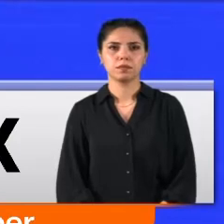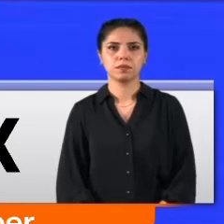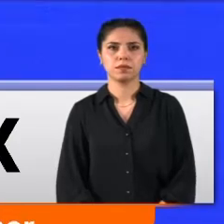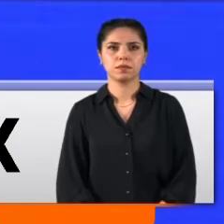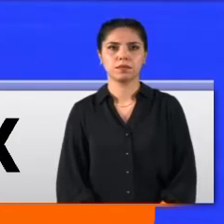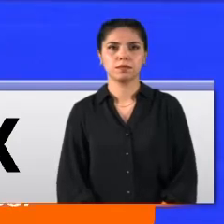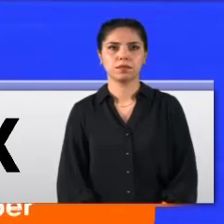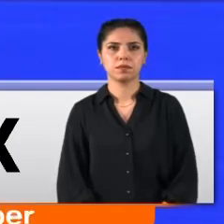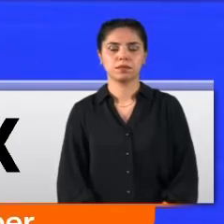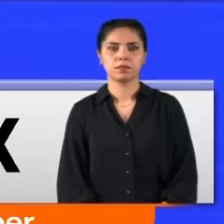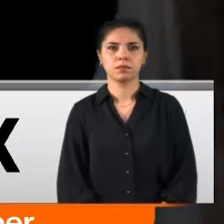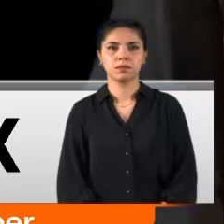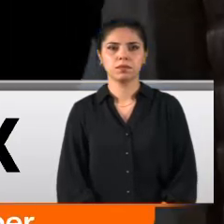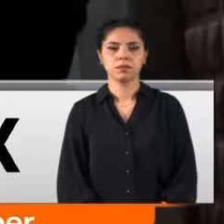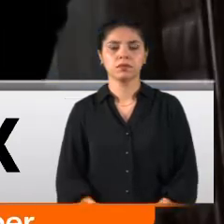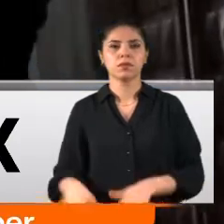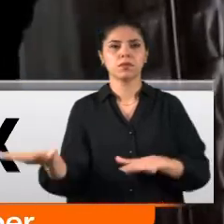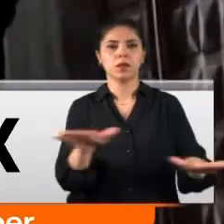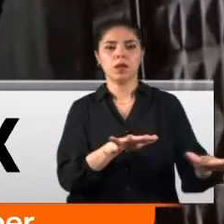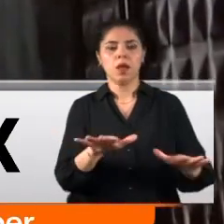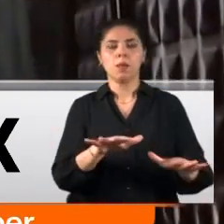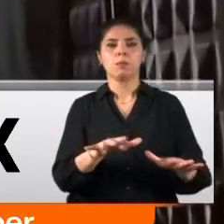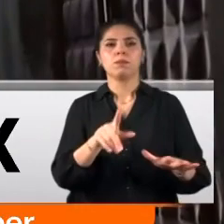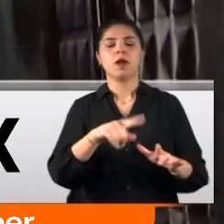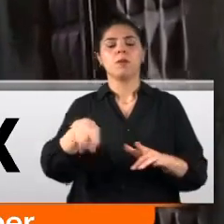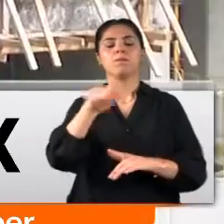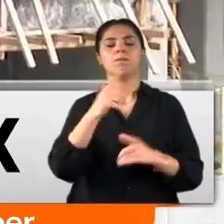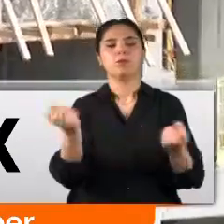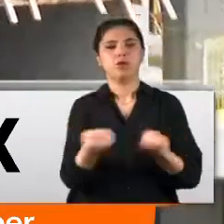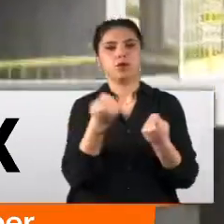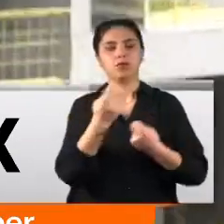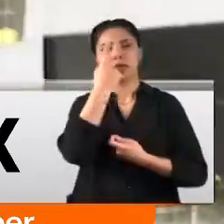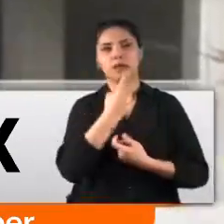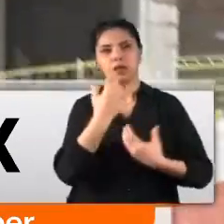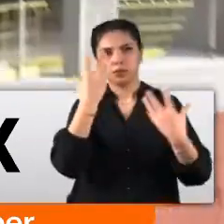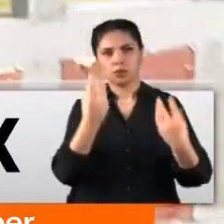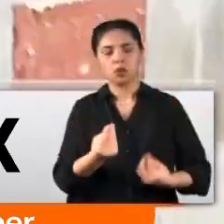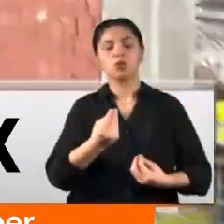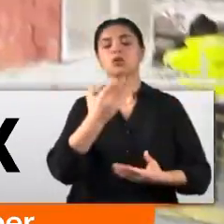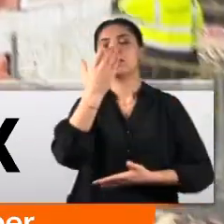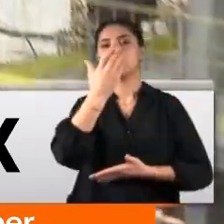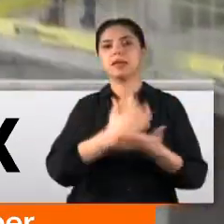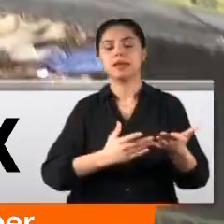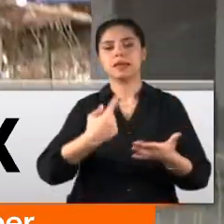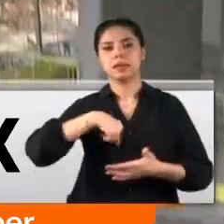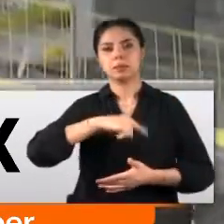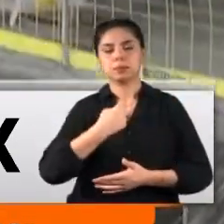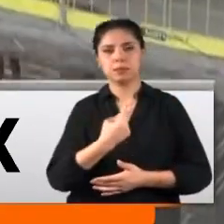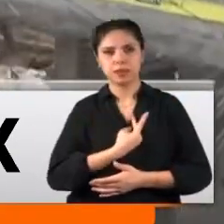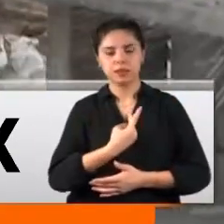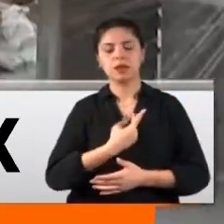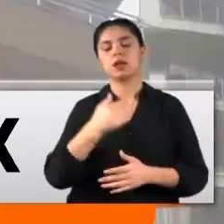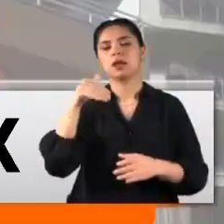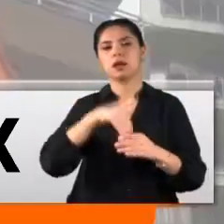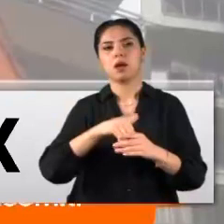projemize start veriyoruz. Deprem seferberliği resmileşti. Yarısı bizden kampanyası resmi gazetede yayınlanarak kanunlaştı.